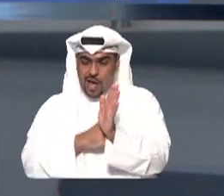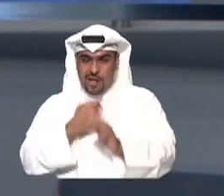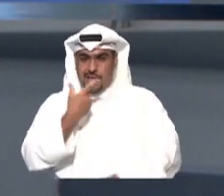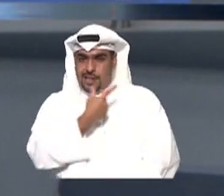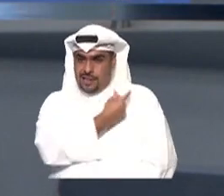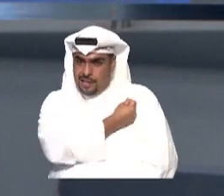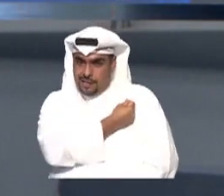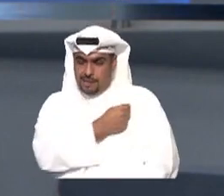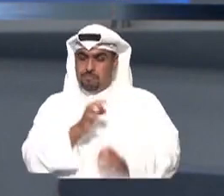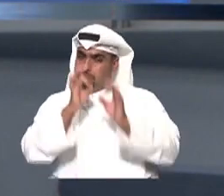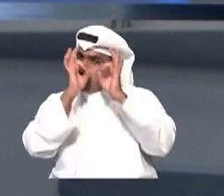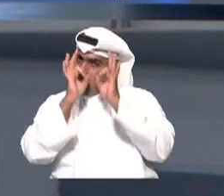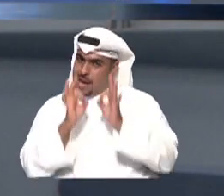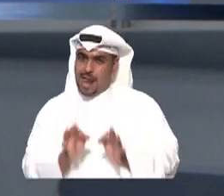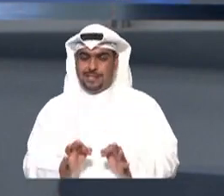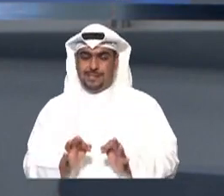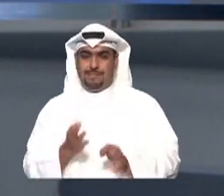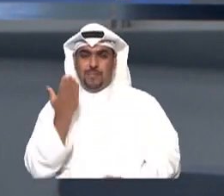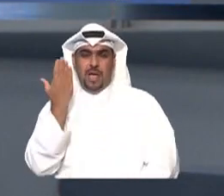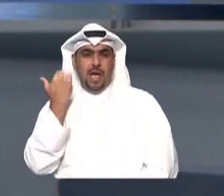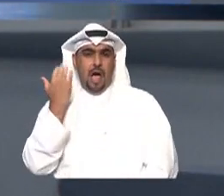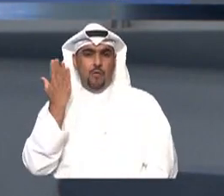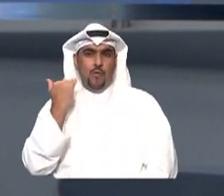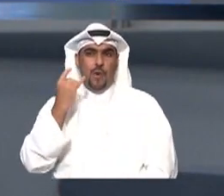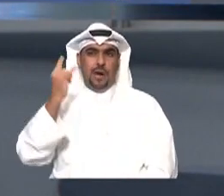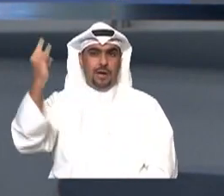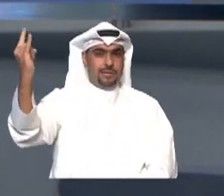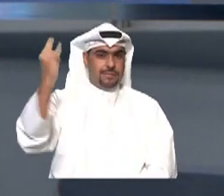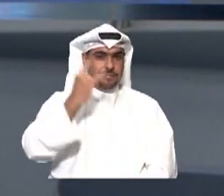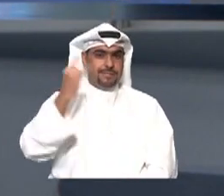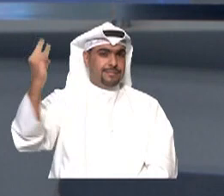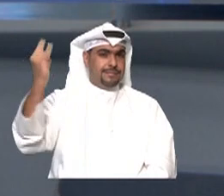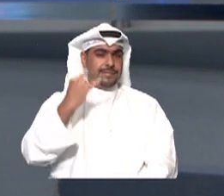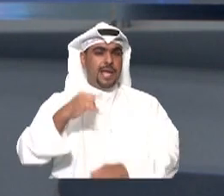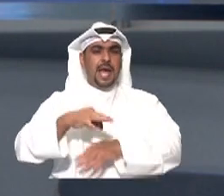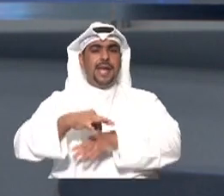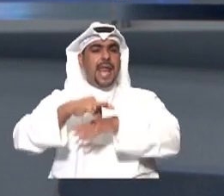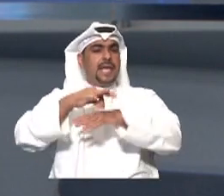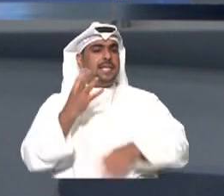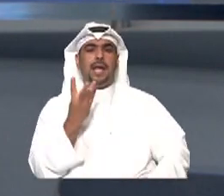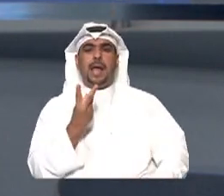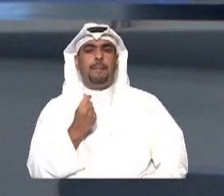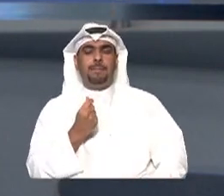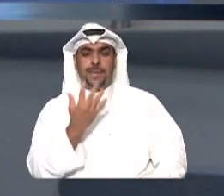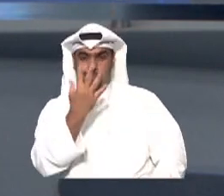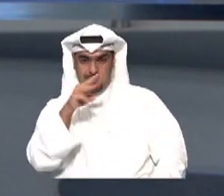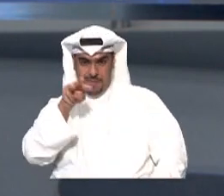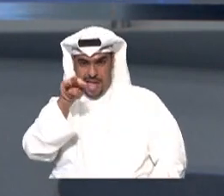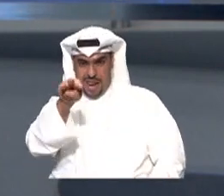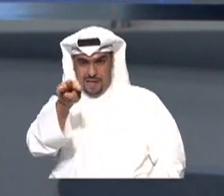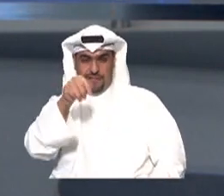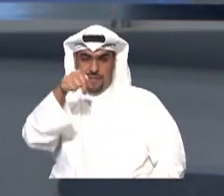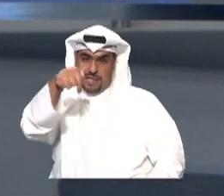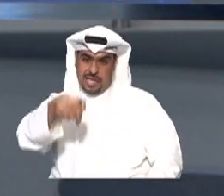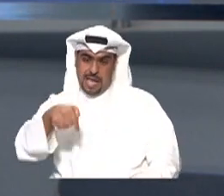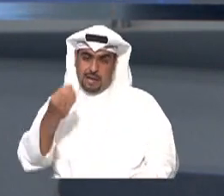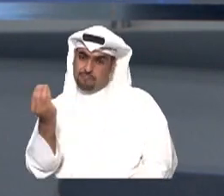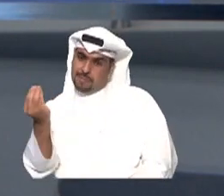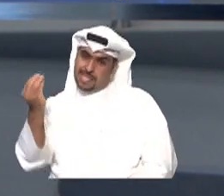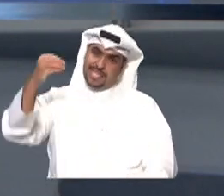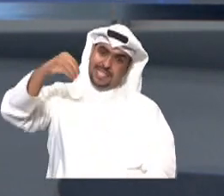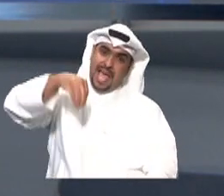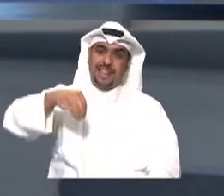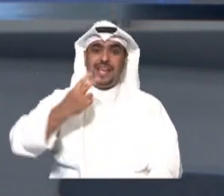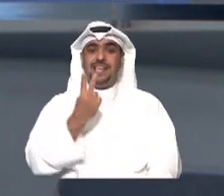الدولي 7500 راكب يوميا، فيما لا تزال الإدارة العامة للطيران المدني في مرحلة إعداد